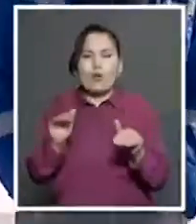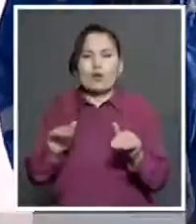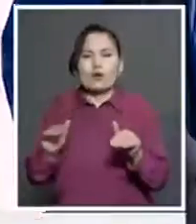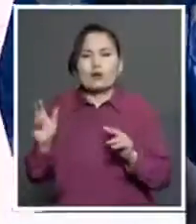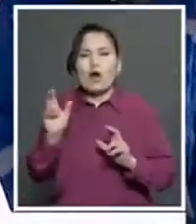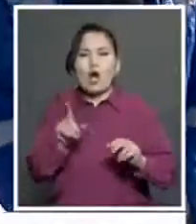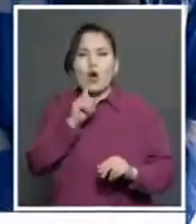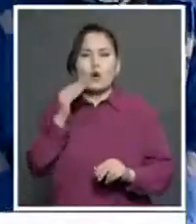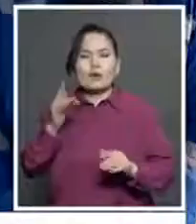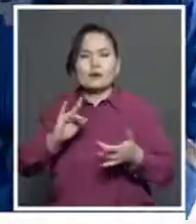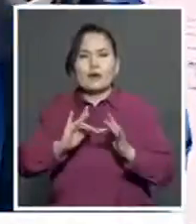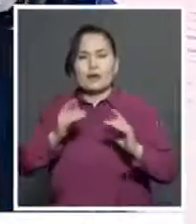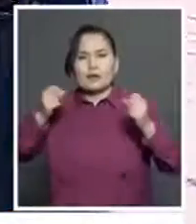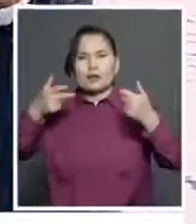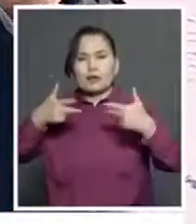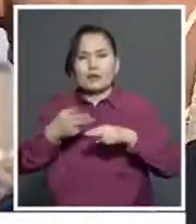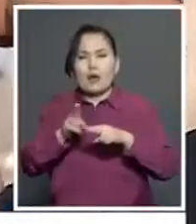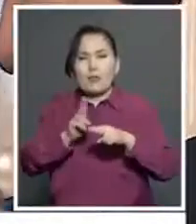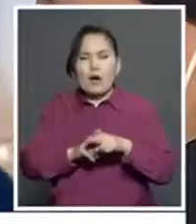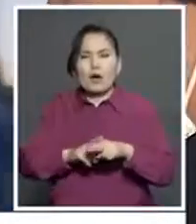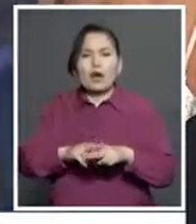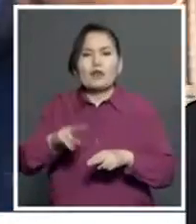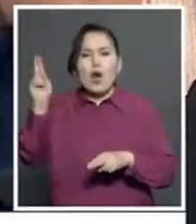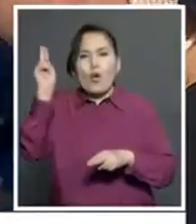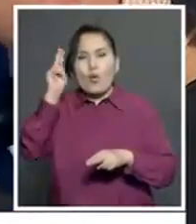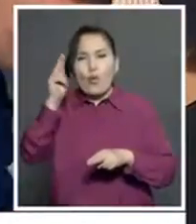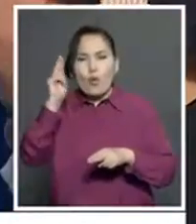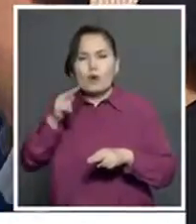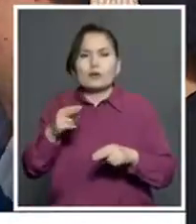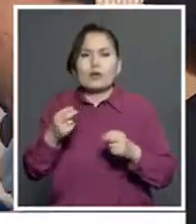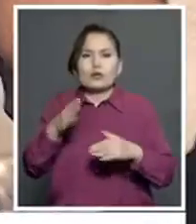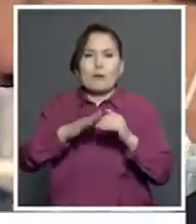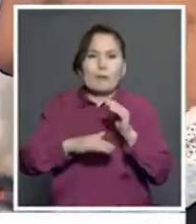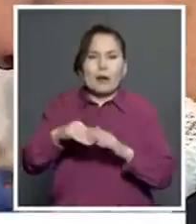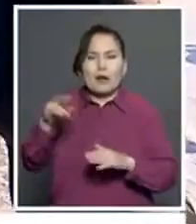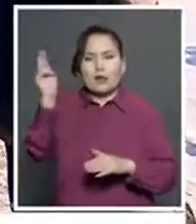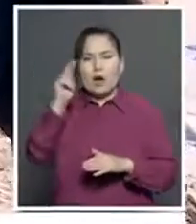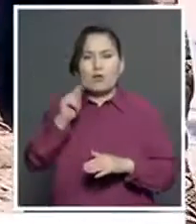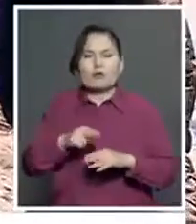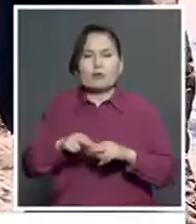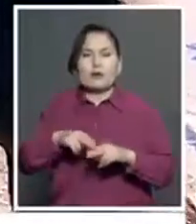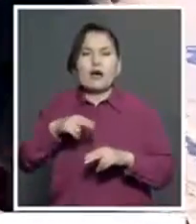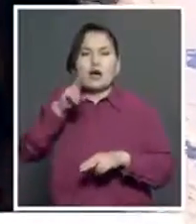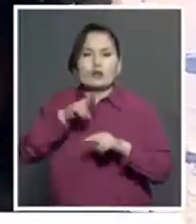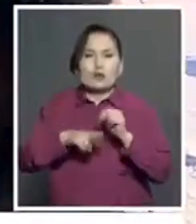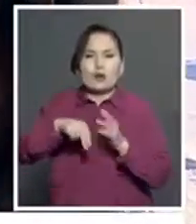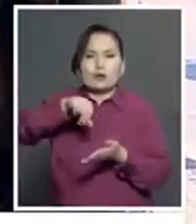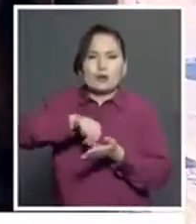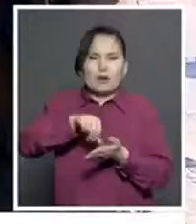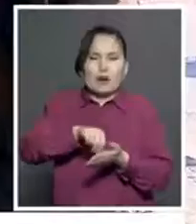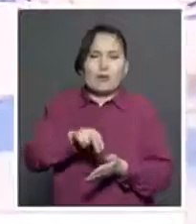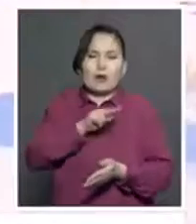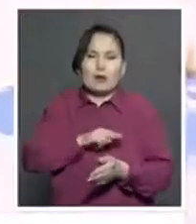дуальды оқыту жүйесі бойынша құрылыста тәжірибе жинап жұмыс істеп жүр. Жаңа заңға сәйкес еңбек кітапшасы ашылды. Ал практикада жүрген уақыты еңбек